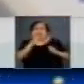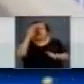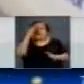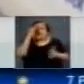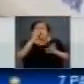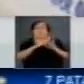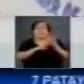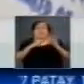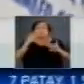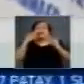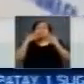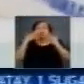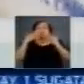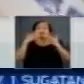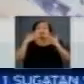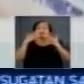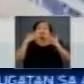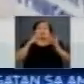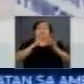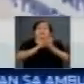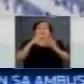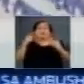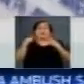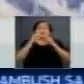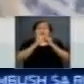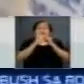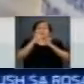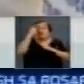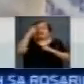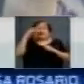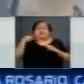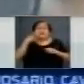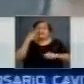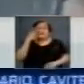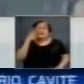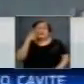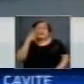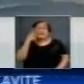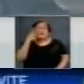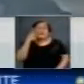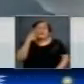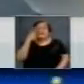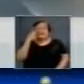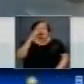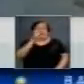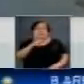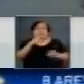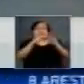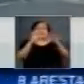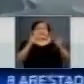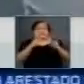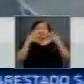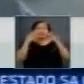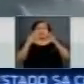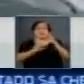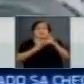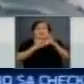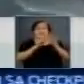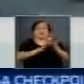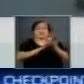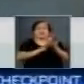alam mo, ang ipinapasalamat dito ng COMELEC, kaya tayo naglalakad ngayon, ay para makita natin ang itsura ng San Jose Elementary School